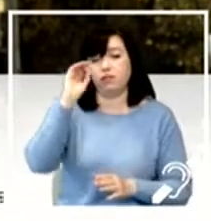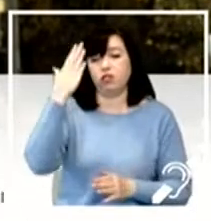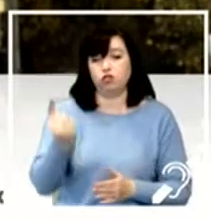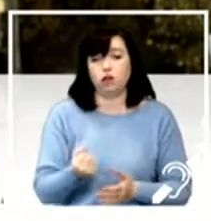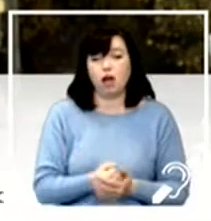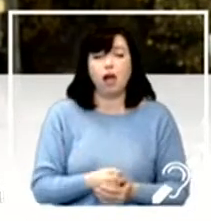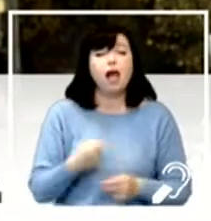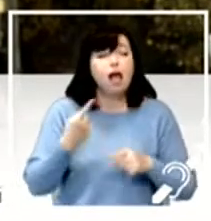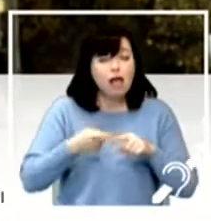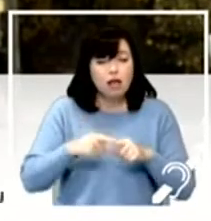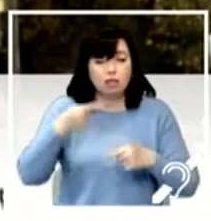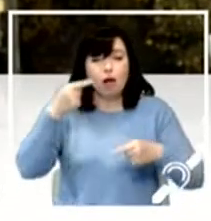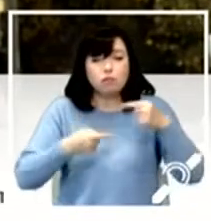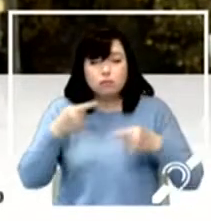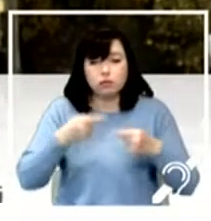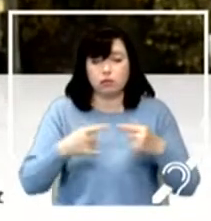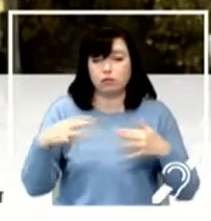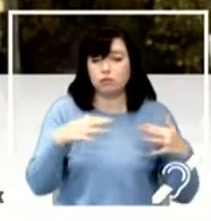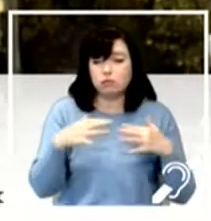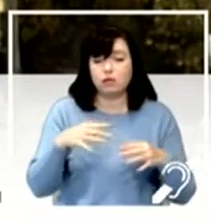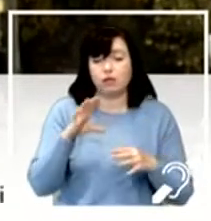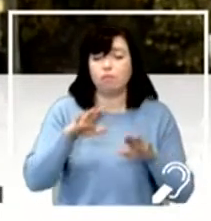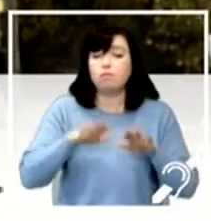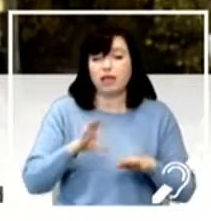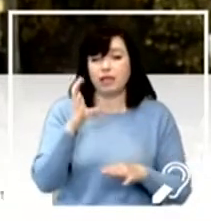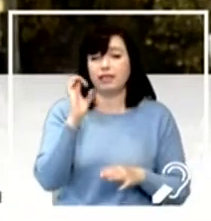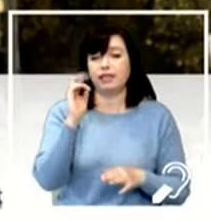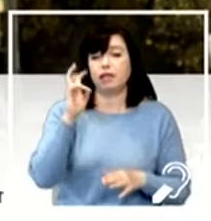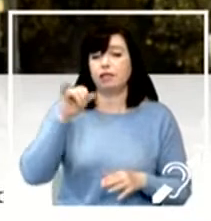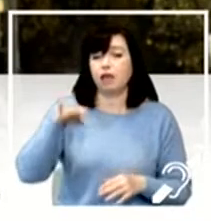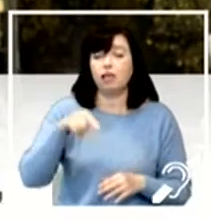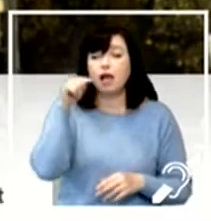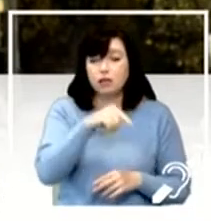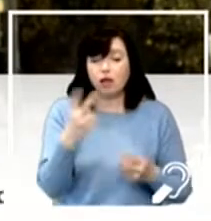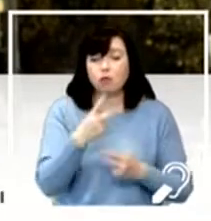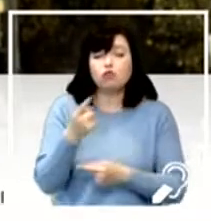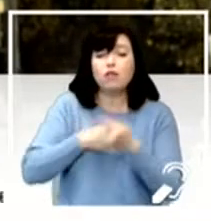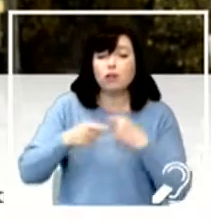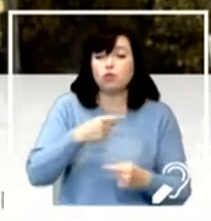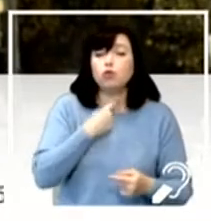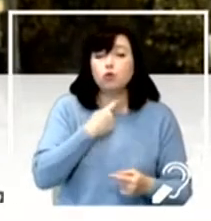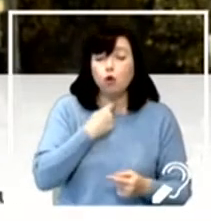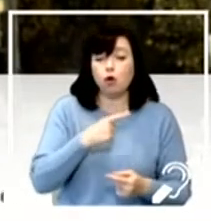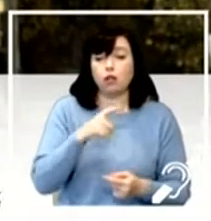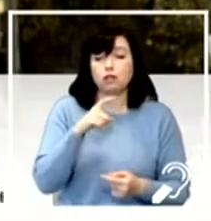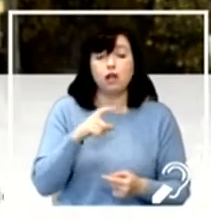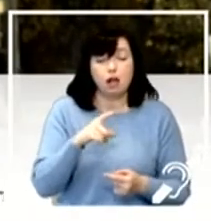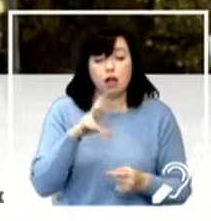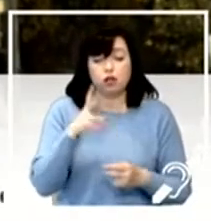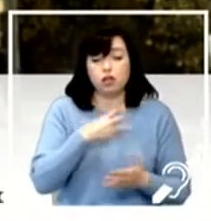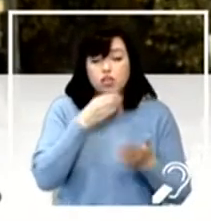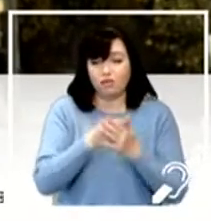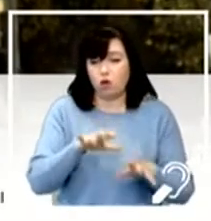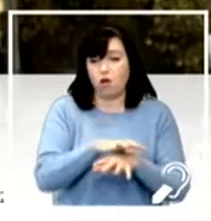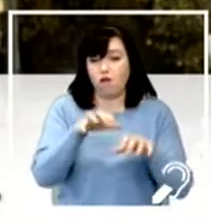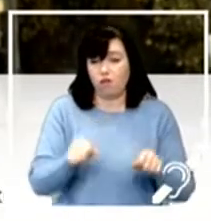Unite. Bătălia cea mai strânsă este cea de la Senat. Acolo republicanii au nevoie să întoarcă votul într-un singur stat controlat în